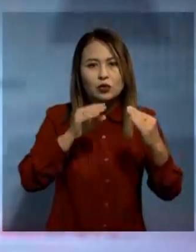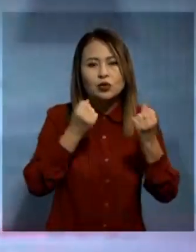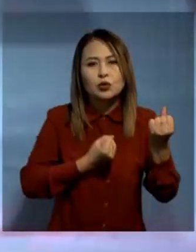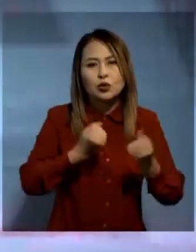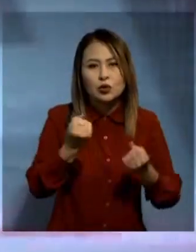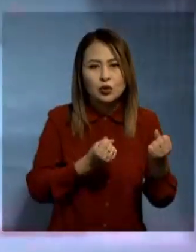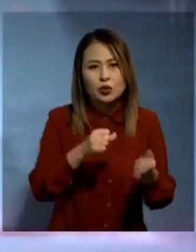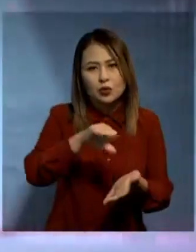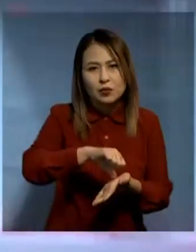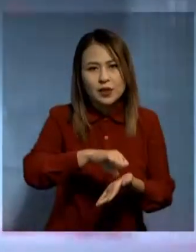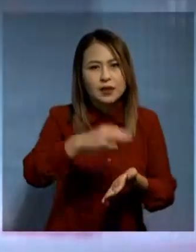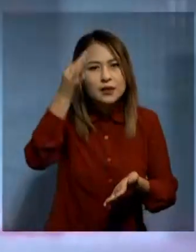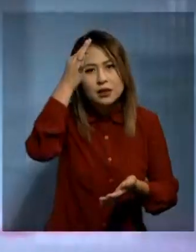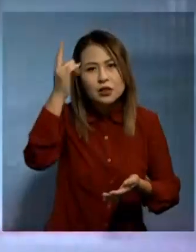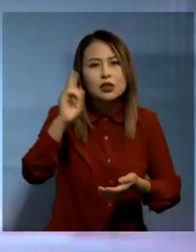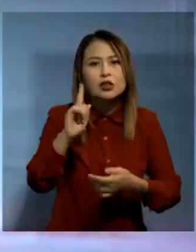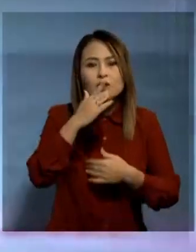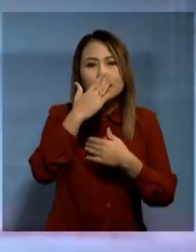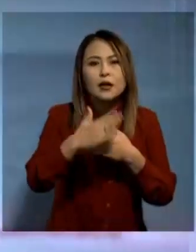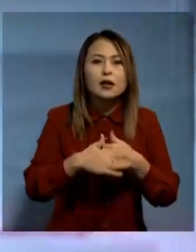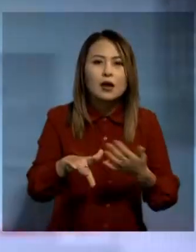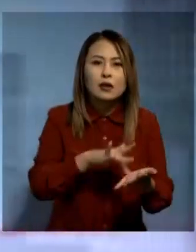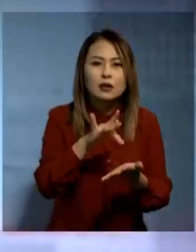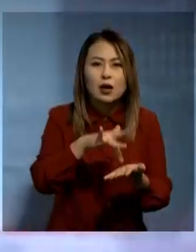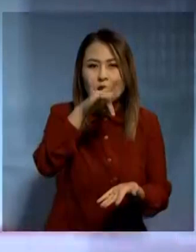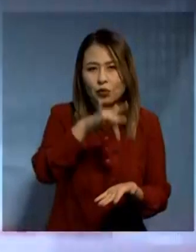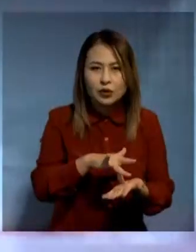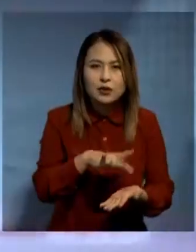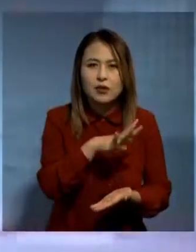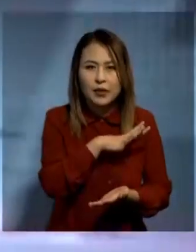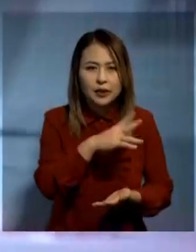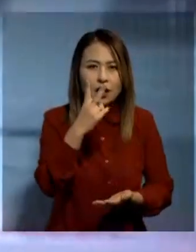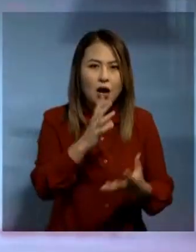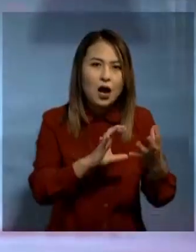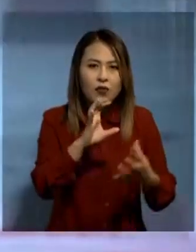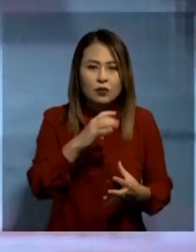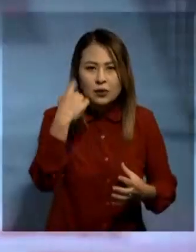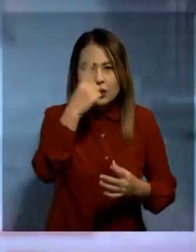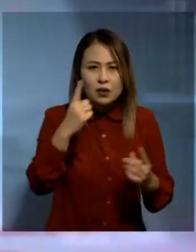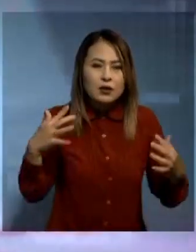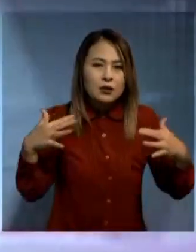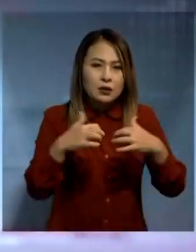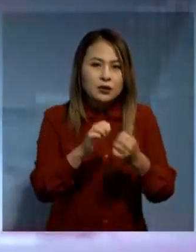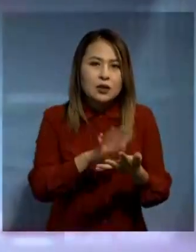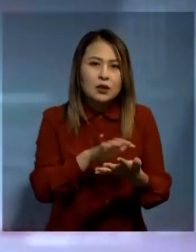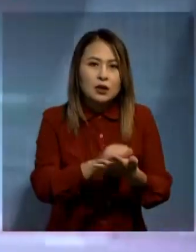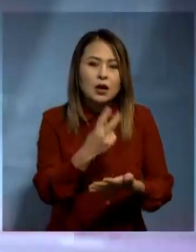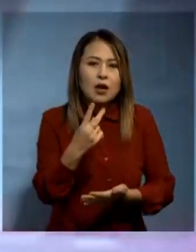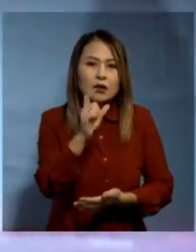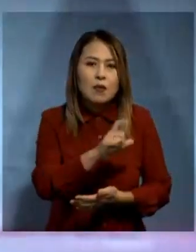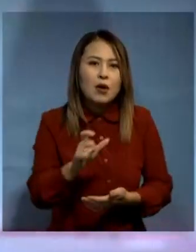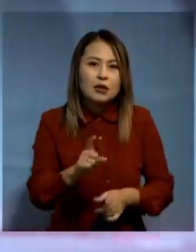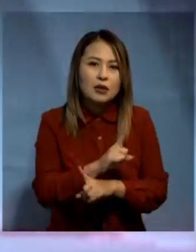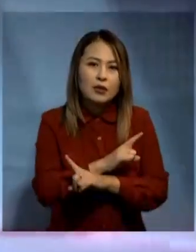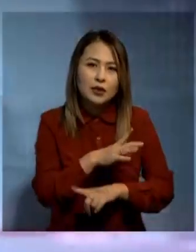көлік жүргізушілері де үлес қосып жатыр. Еске салсақ, жақында ғана қаланың қақ ортасында 2 автобус бетпе-бет соқтығысып, салдарынан 2 адам